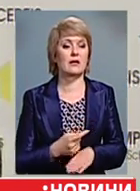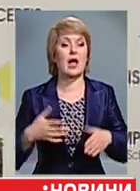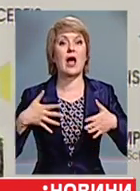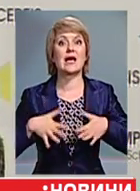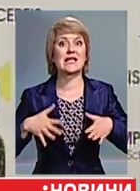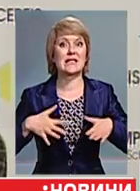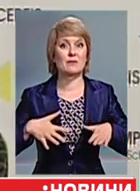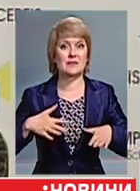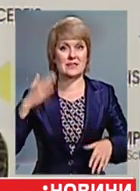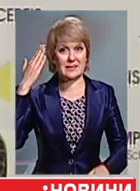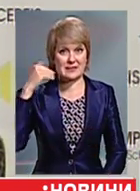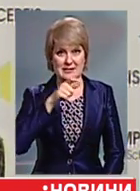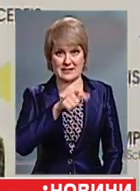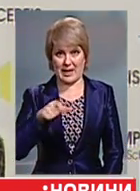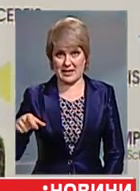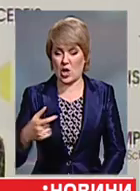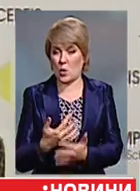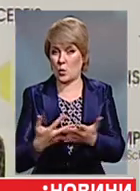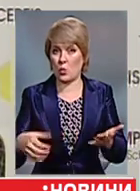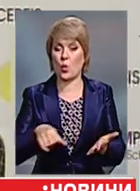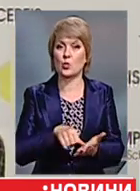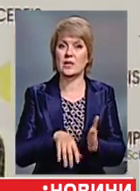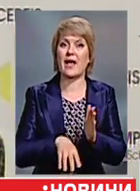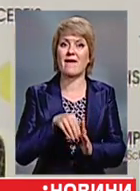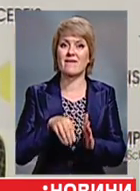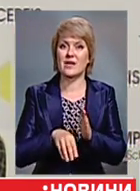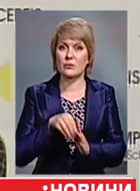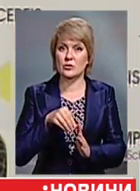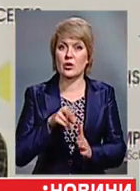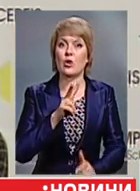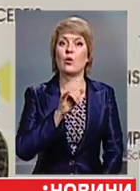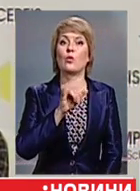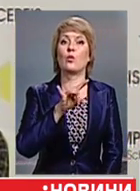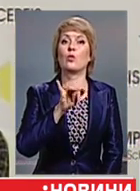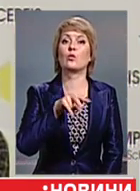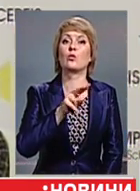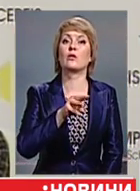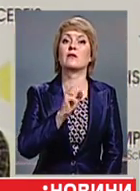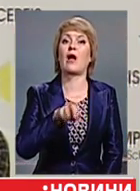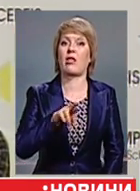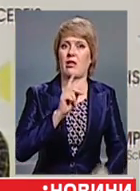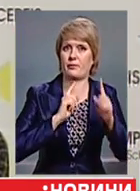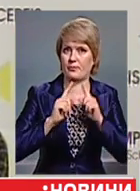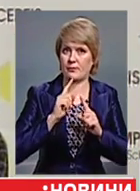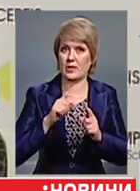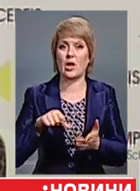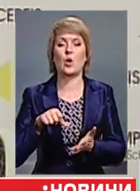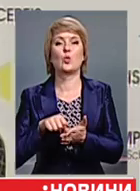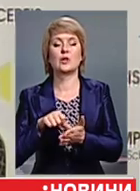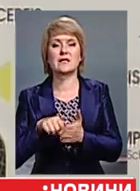татарин, учасуючи в виборах Курултаю, учасувавши в виборах членов